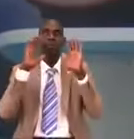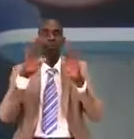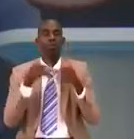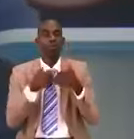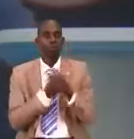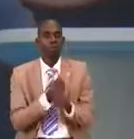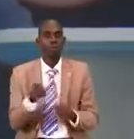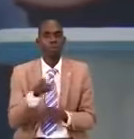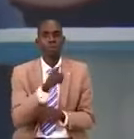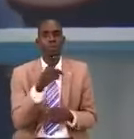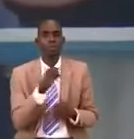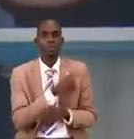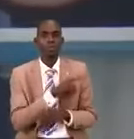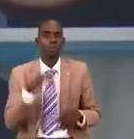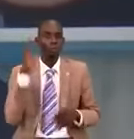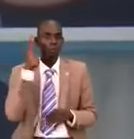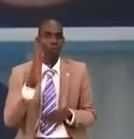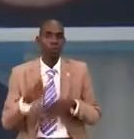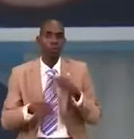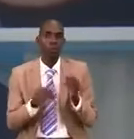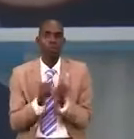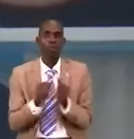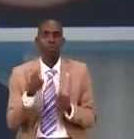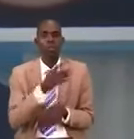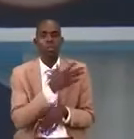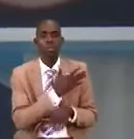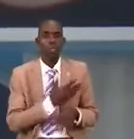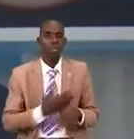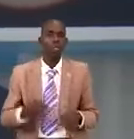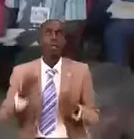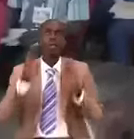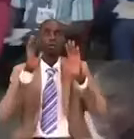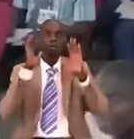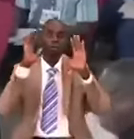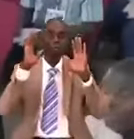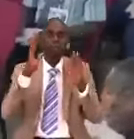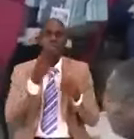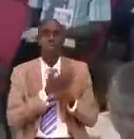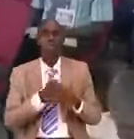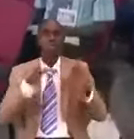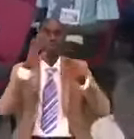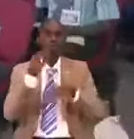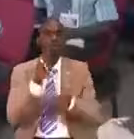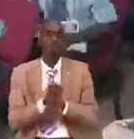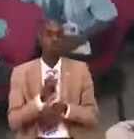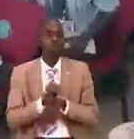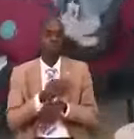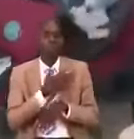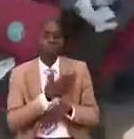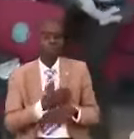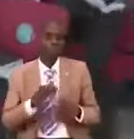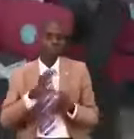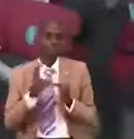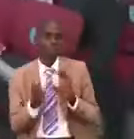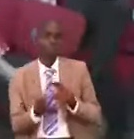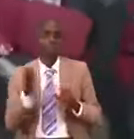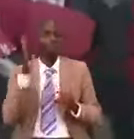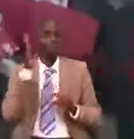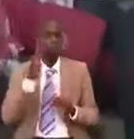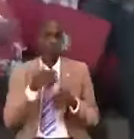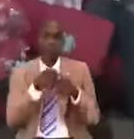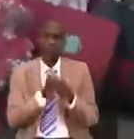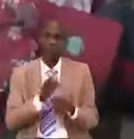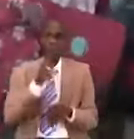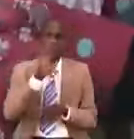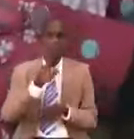guérison les conversions les salles vont sur ton ministère au nom de Jésus le vent nous maintenant et